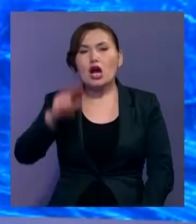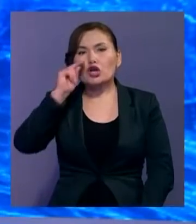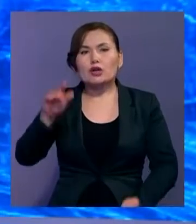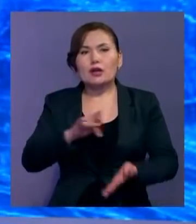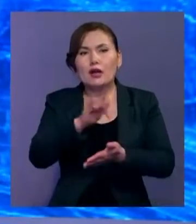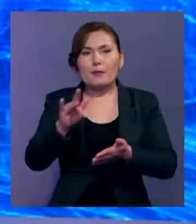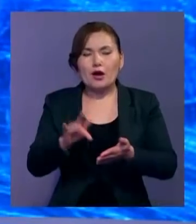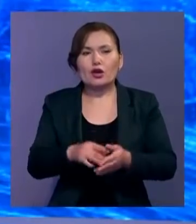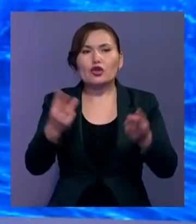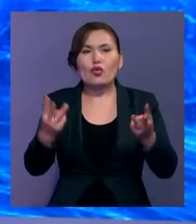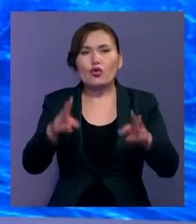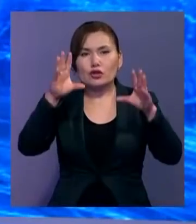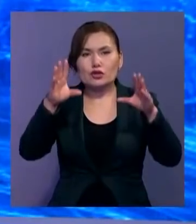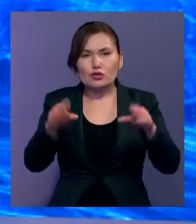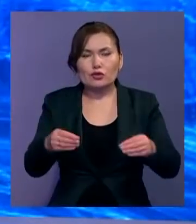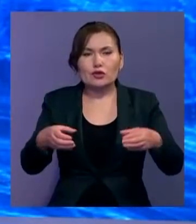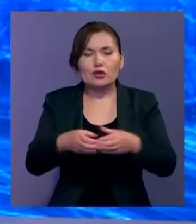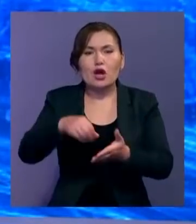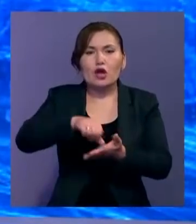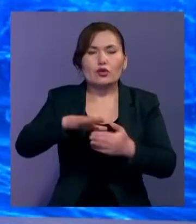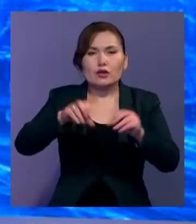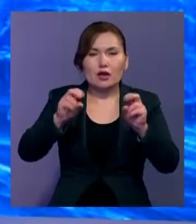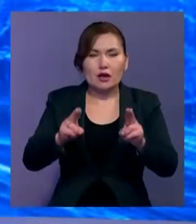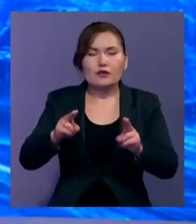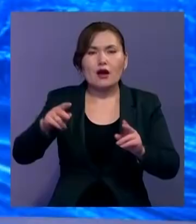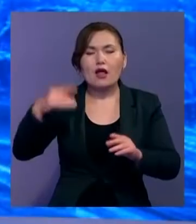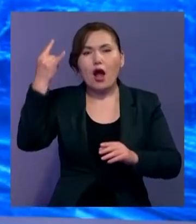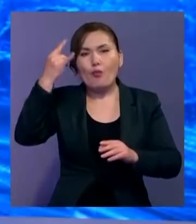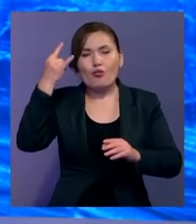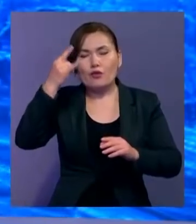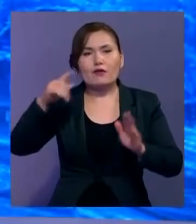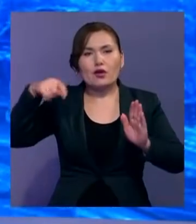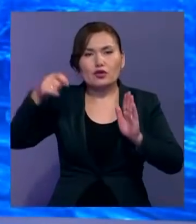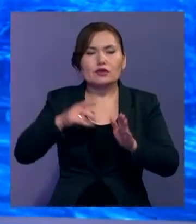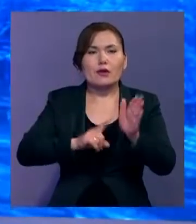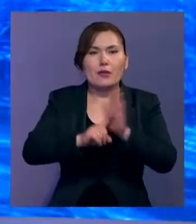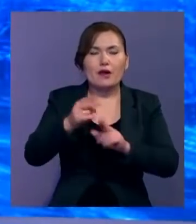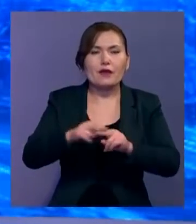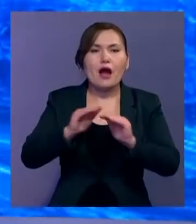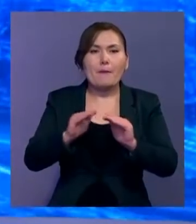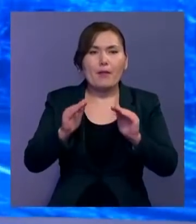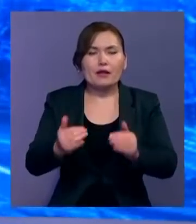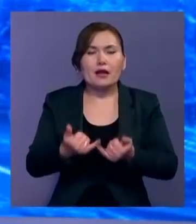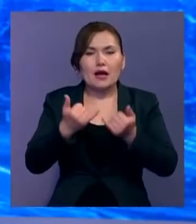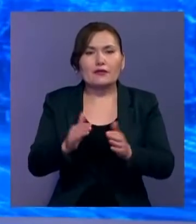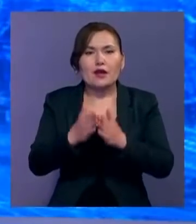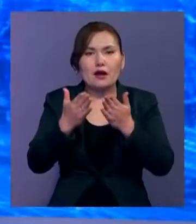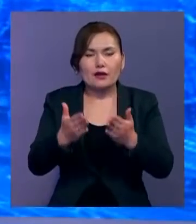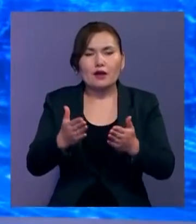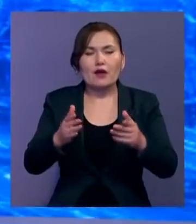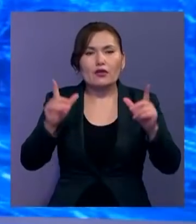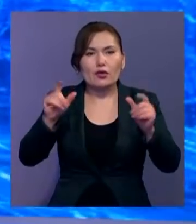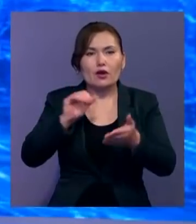Шымкенттік өрт сөндірушілер мультфильм түсіруге кірісті. Бебеу деп аталатын туынды алғашында балаларға арналған суретті кітапша болып жарық көрген еді,